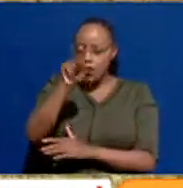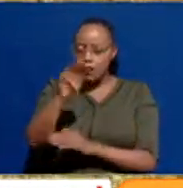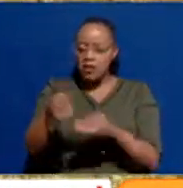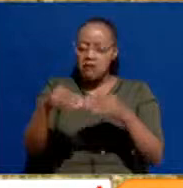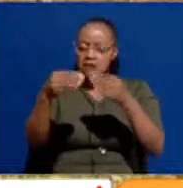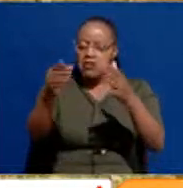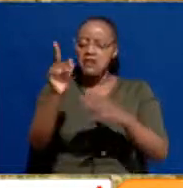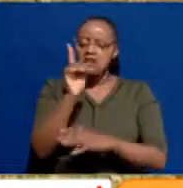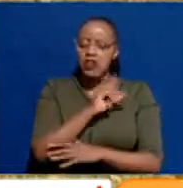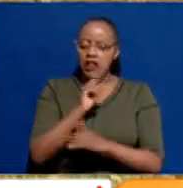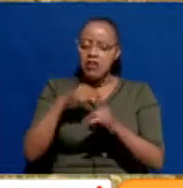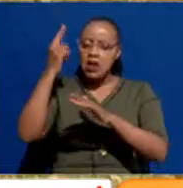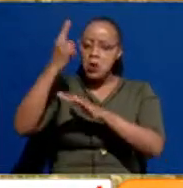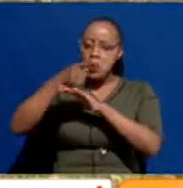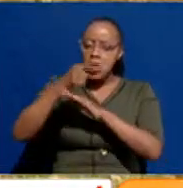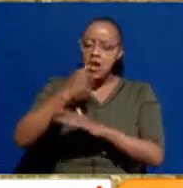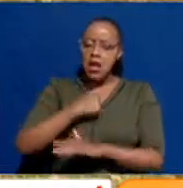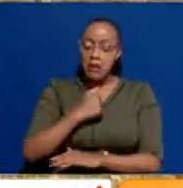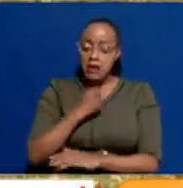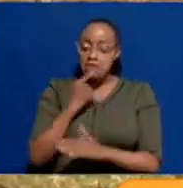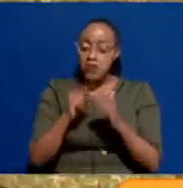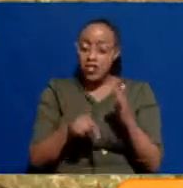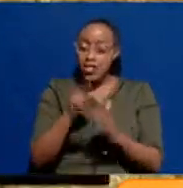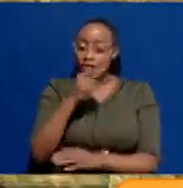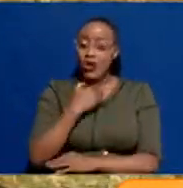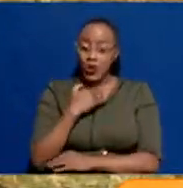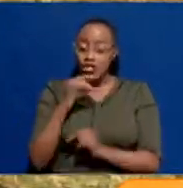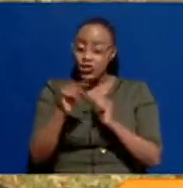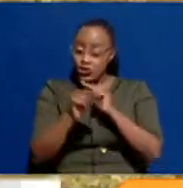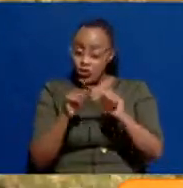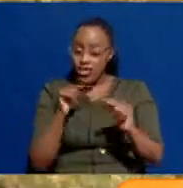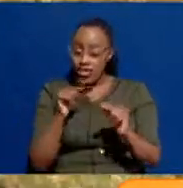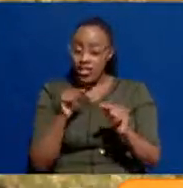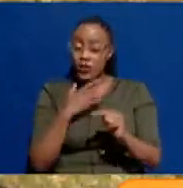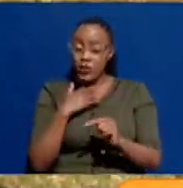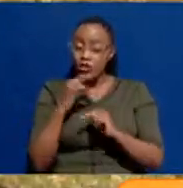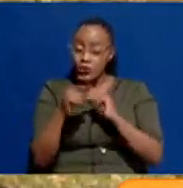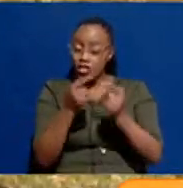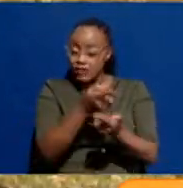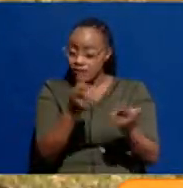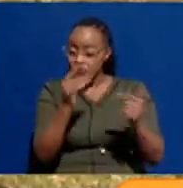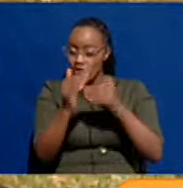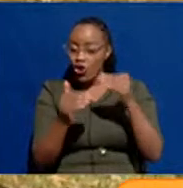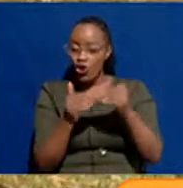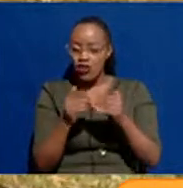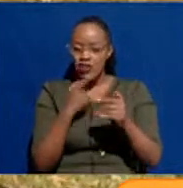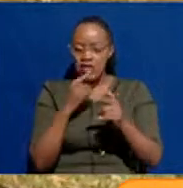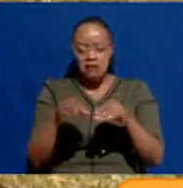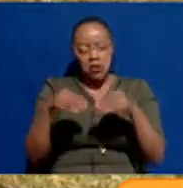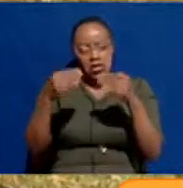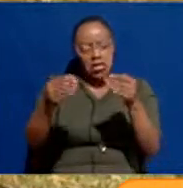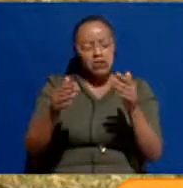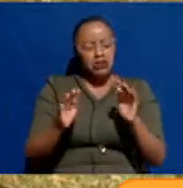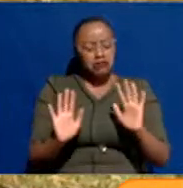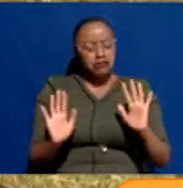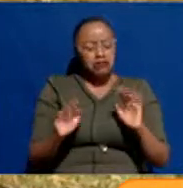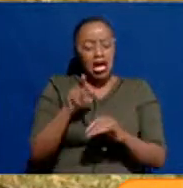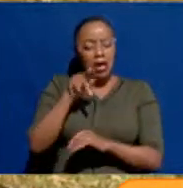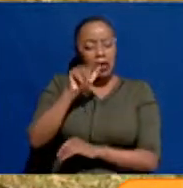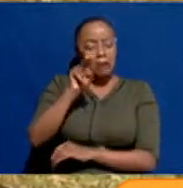nikawapatia, wakanitishia, wakaniambia unataka tuwaue wote. Nikawapatia